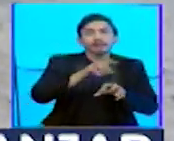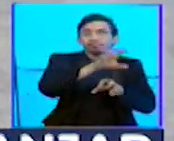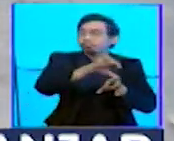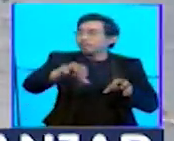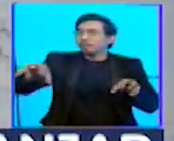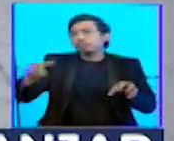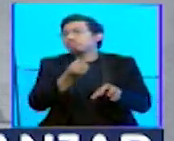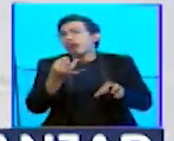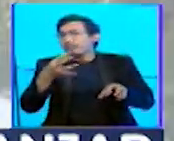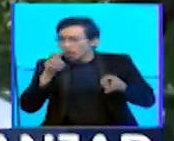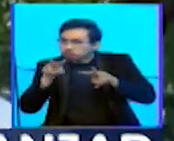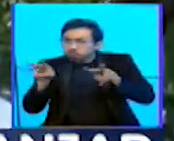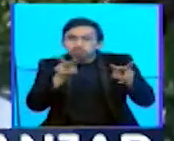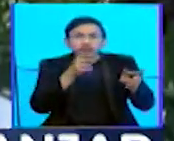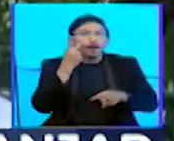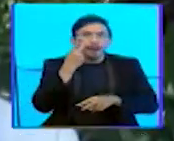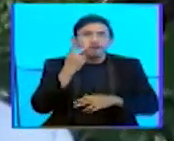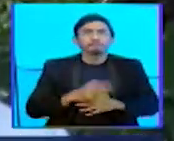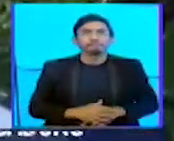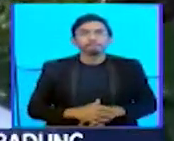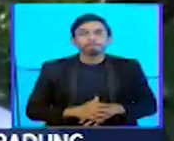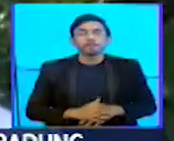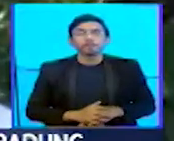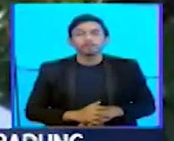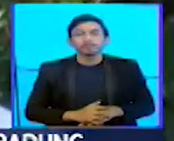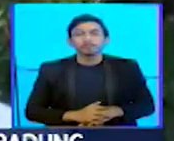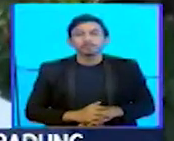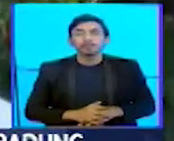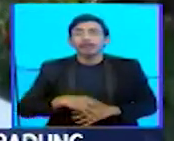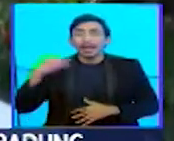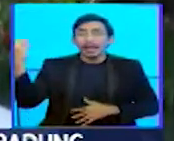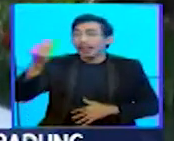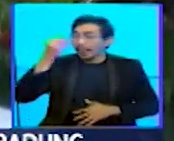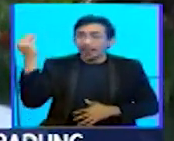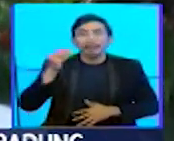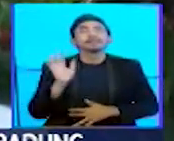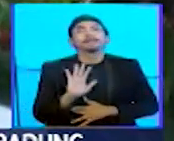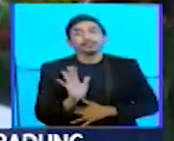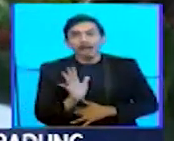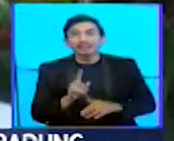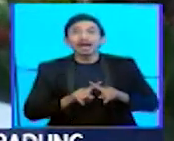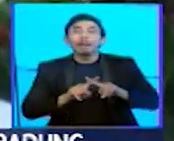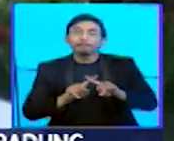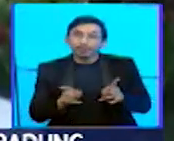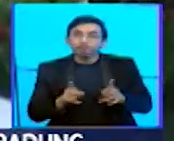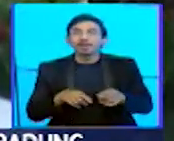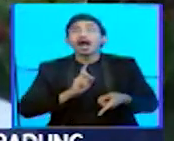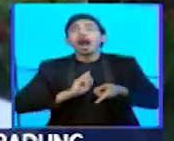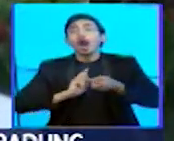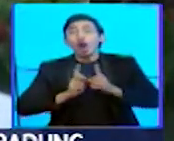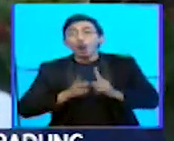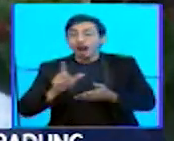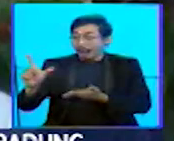masing-masing. Tidak diizinkan untuk berkeliling, tetapi apabila ada